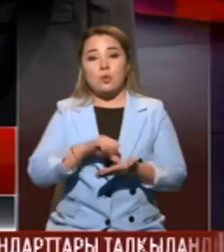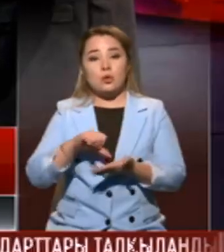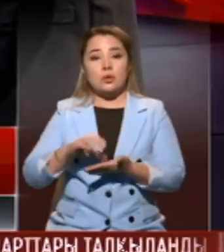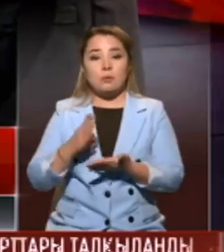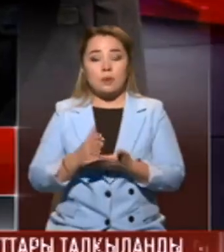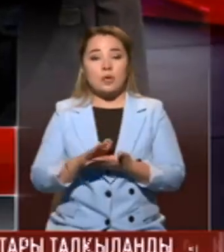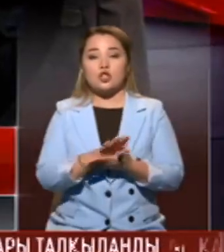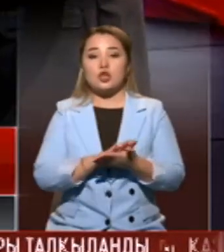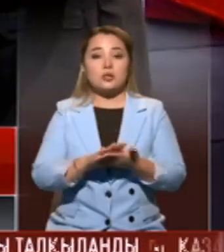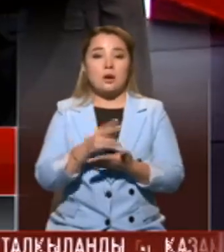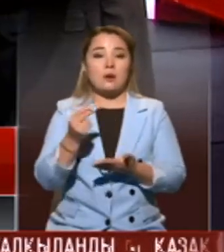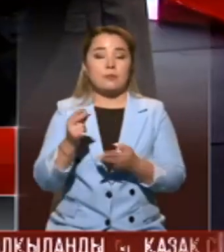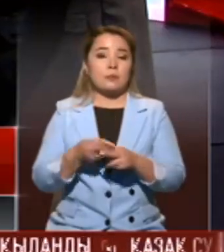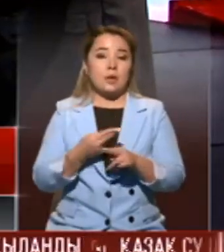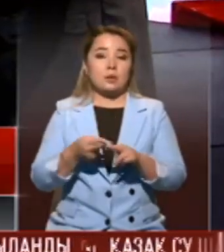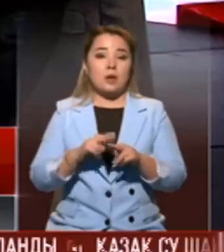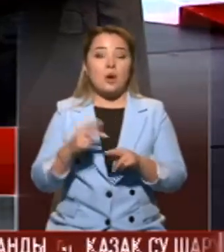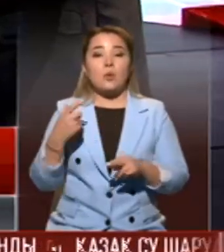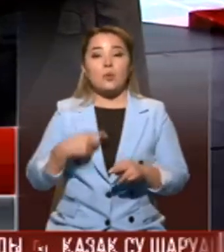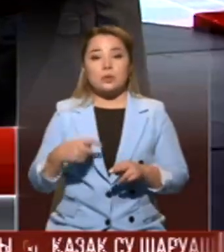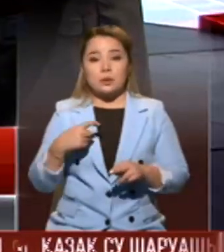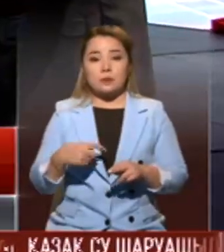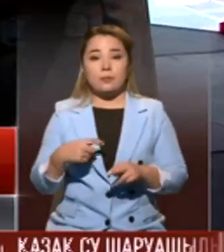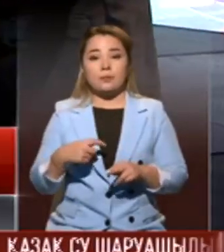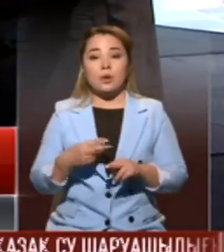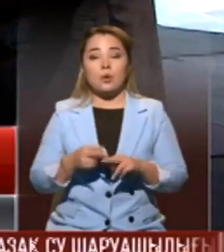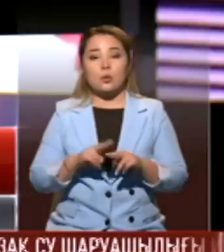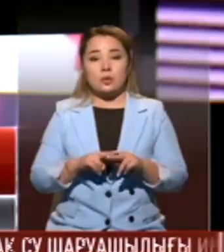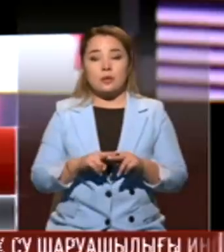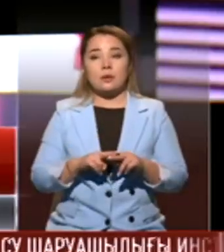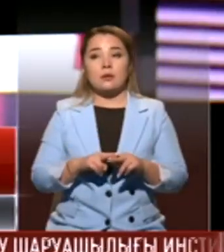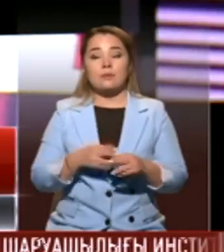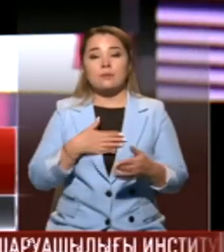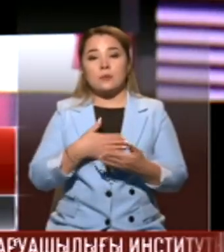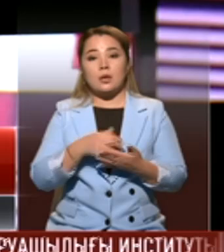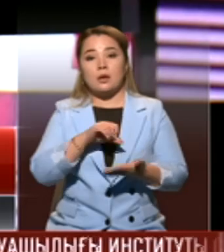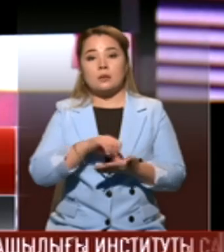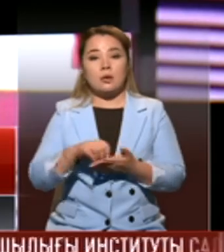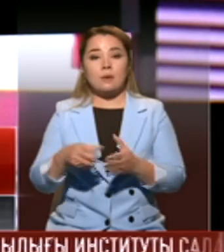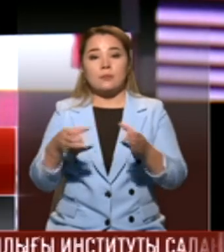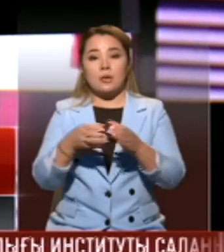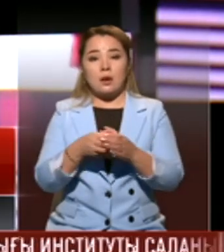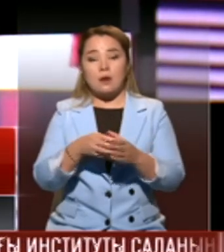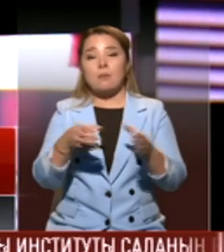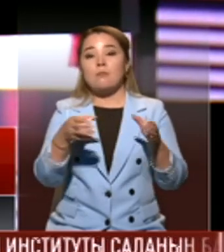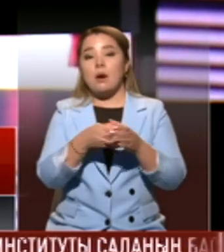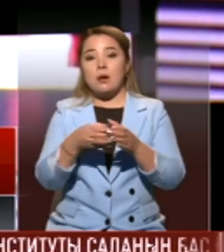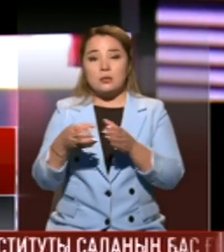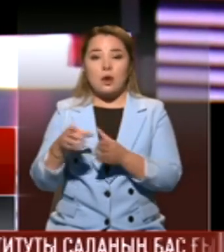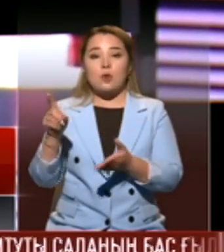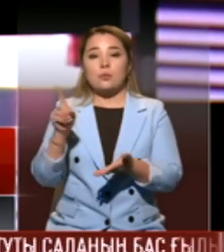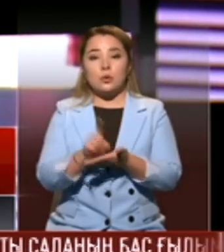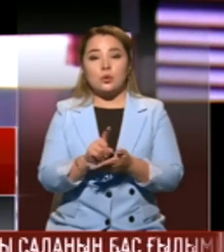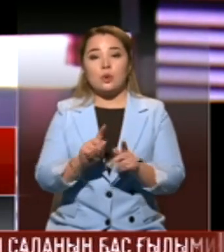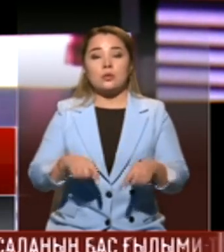ол ешқандай қаржысыз-ақ өздеріне осындай ерікті негізде партияның мүддесі үшін